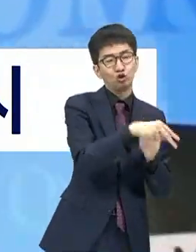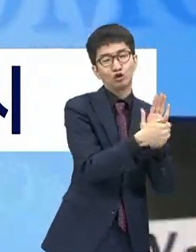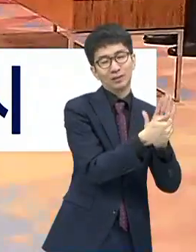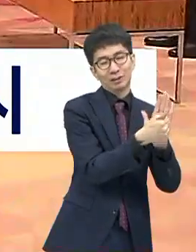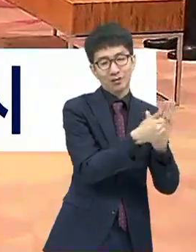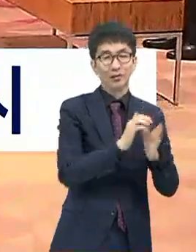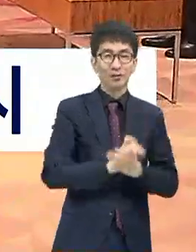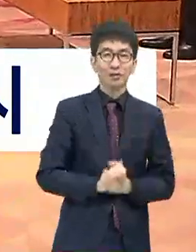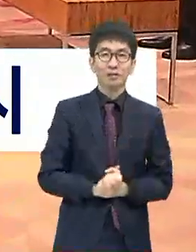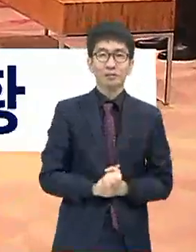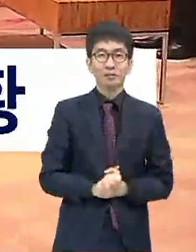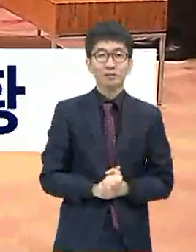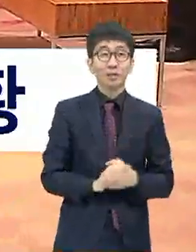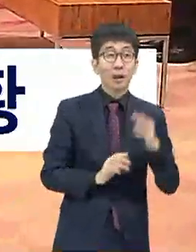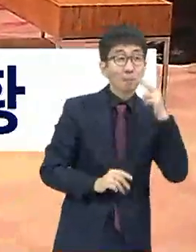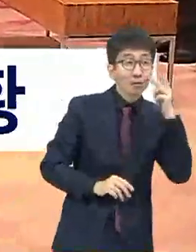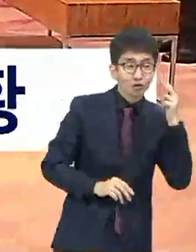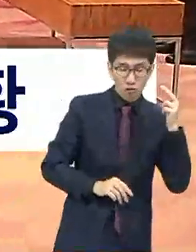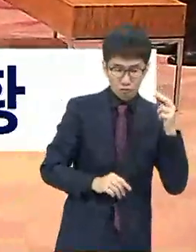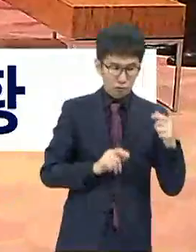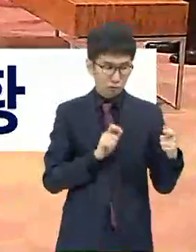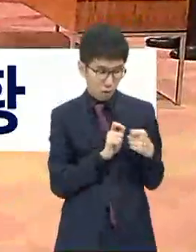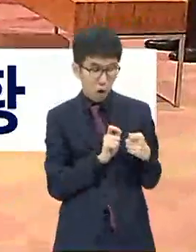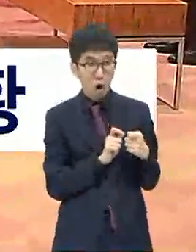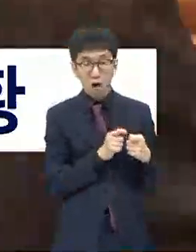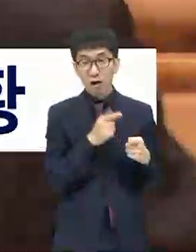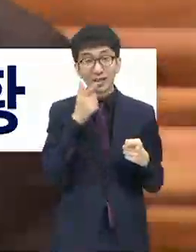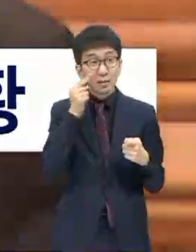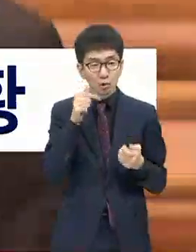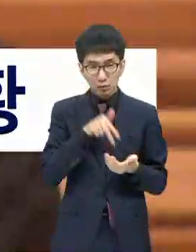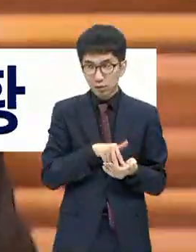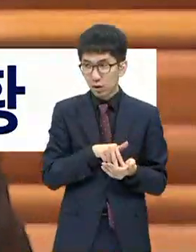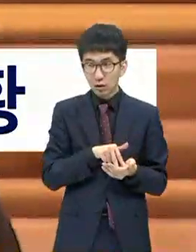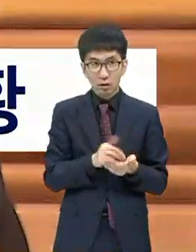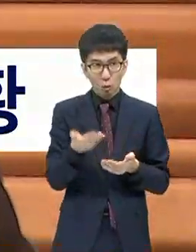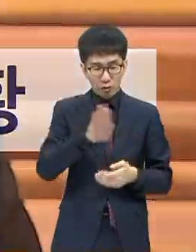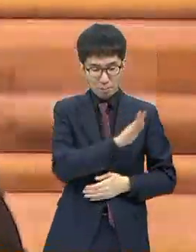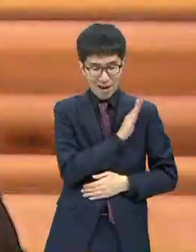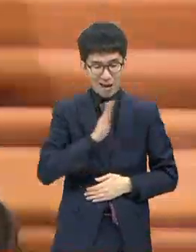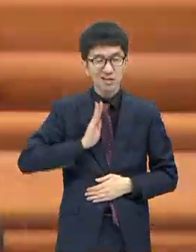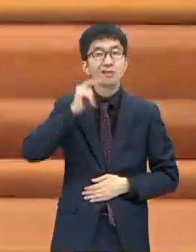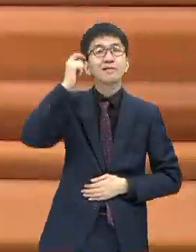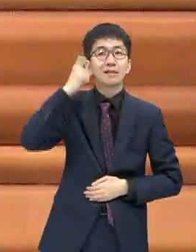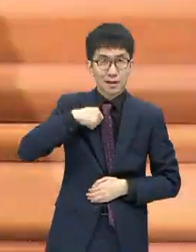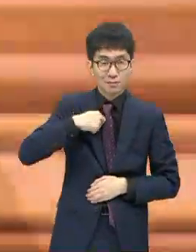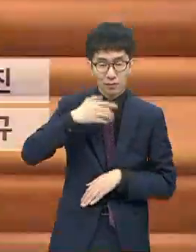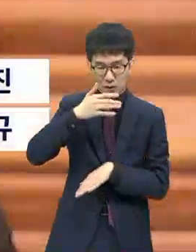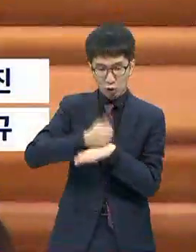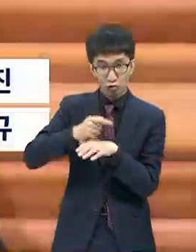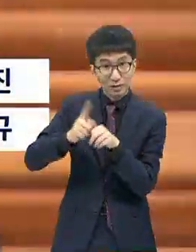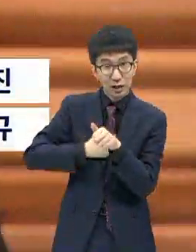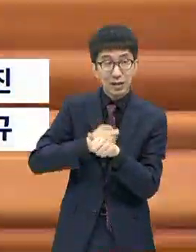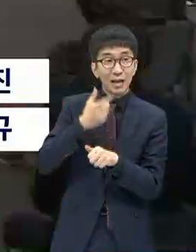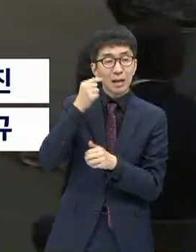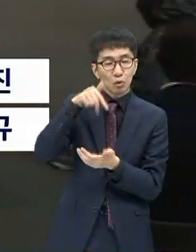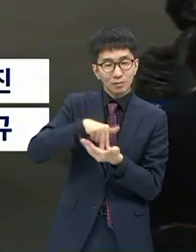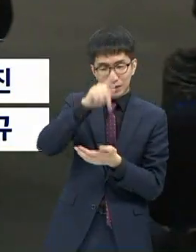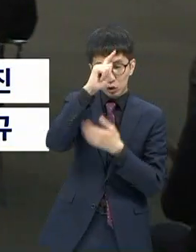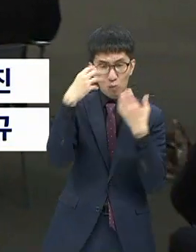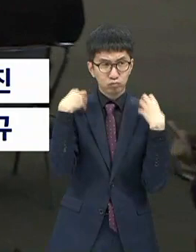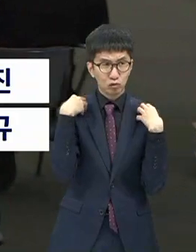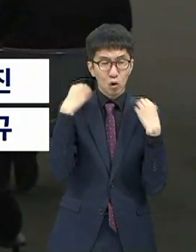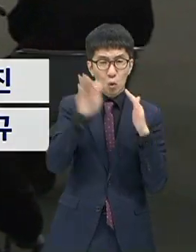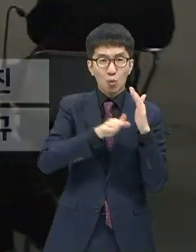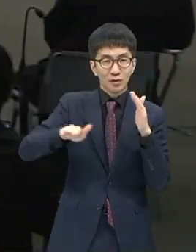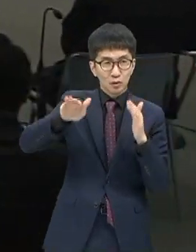됩니다 미국과 가까운 일본이 미국과 다른 선택을 하게 된 상황인데 일본 정부는 공식적으로는 지지